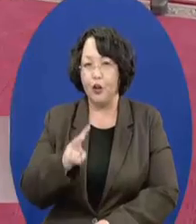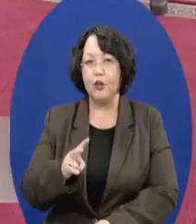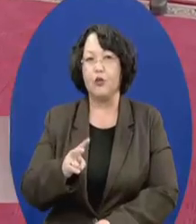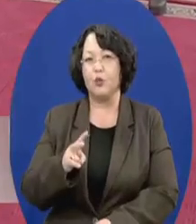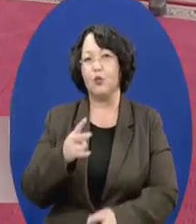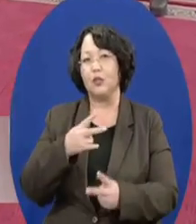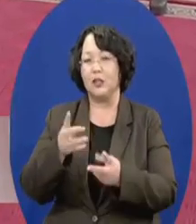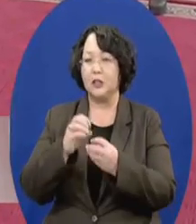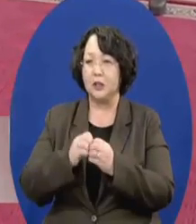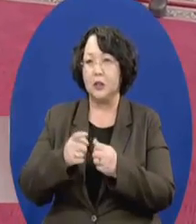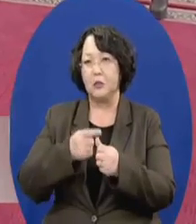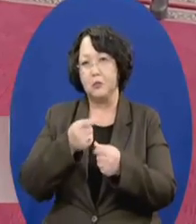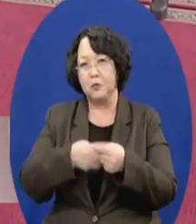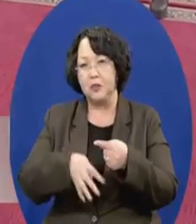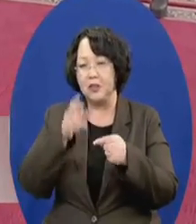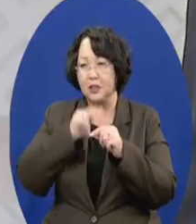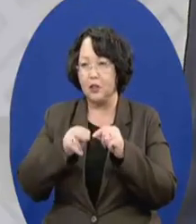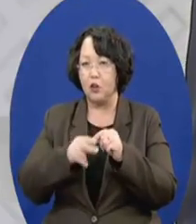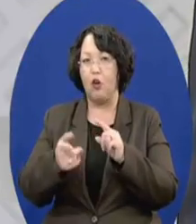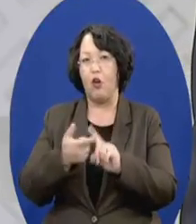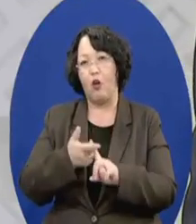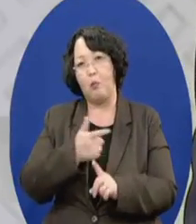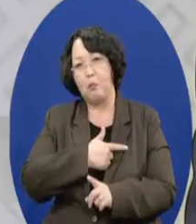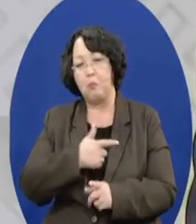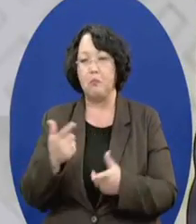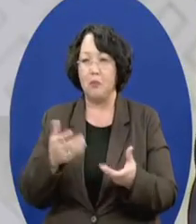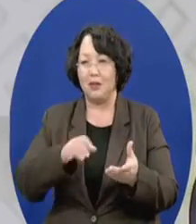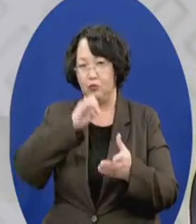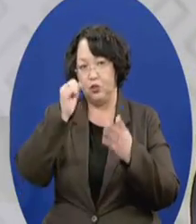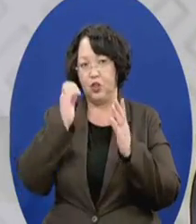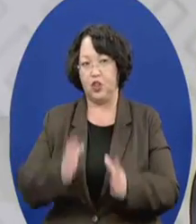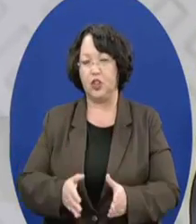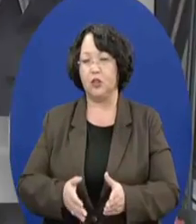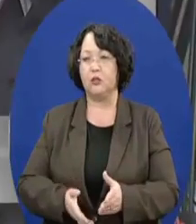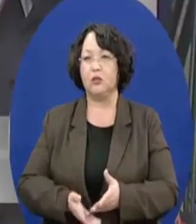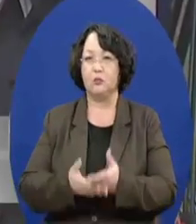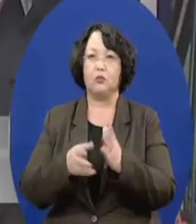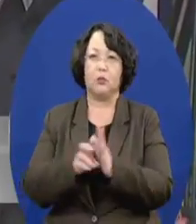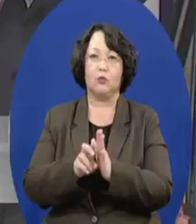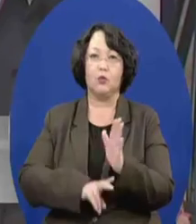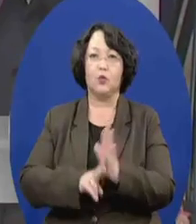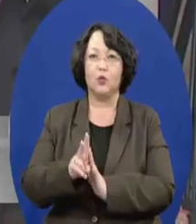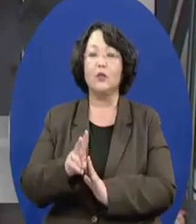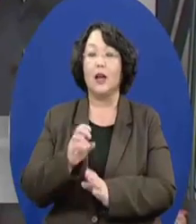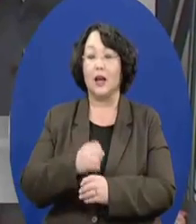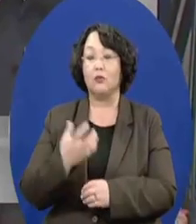бүртгэх хяналт тавих холбогдох өргөдлөг амлалыг авч үзэж шийдвэрлэж байх боломж бүрдэнэ гэж